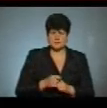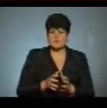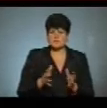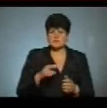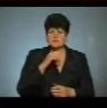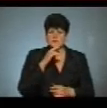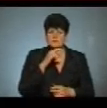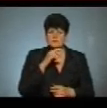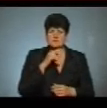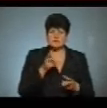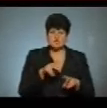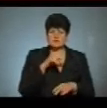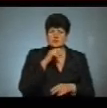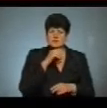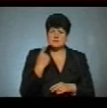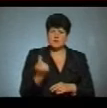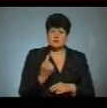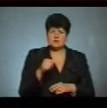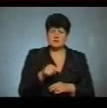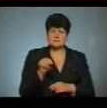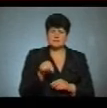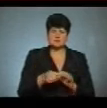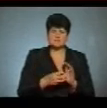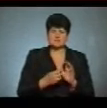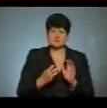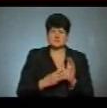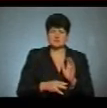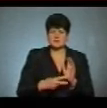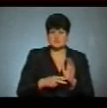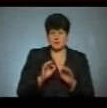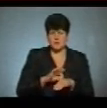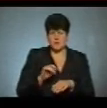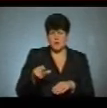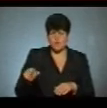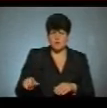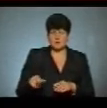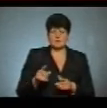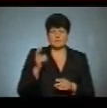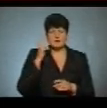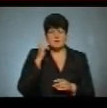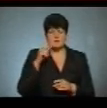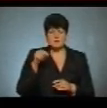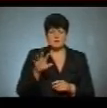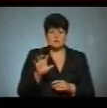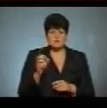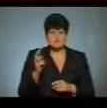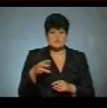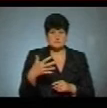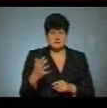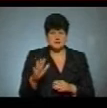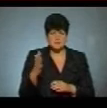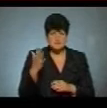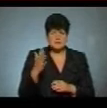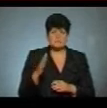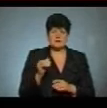Найбільше на сьогодні залишається у Чернівецькій області, там 1887 хворих. Далі йде місто Київ, 1535 випадків.